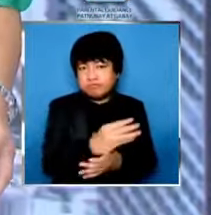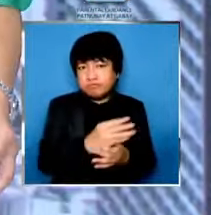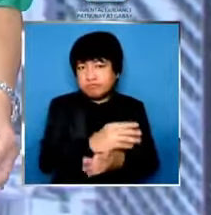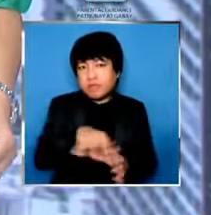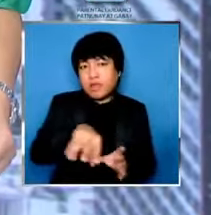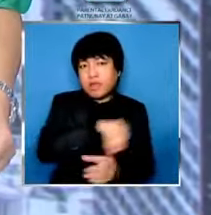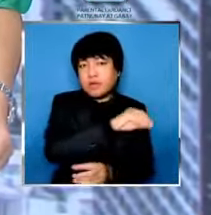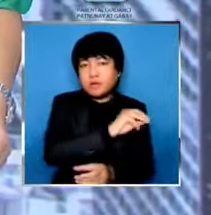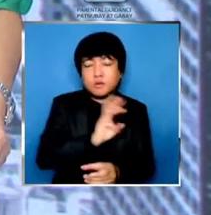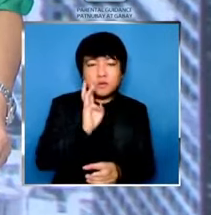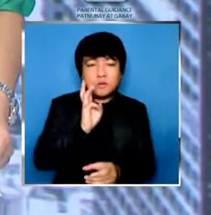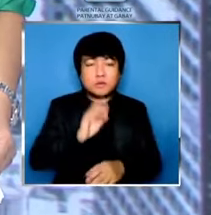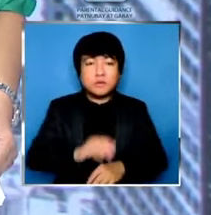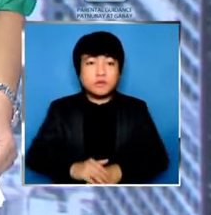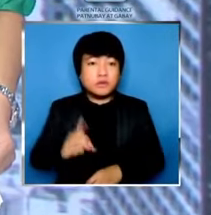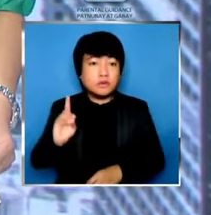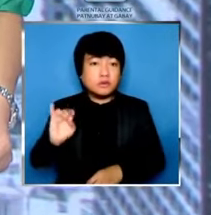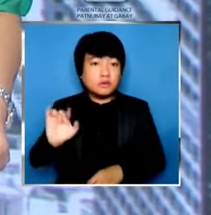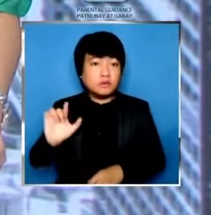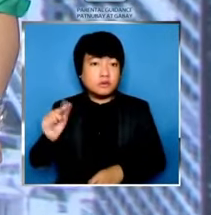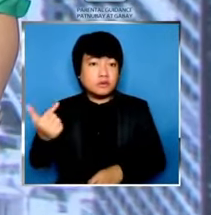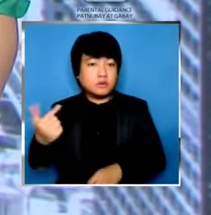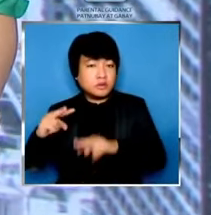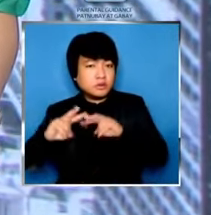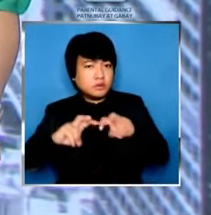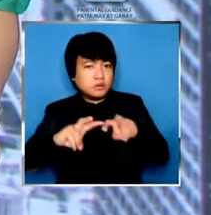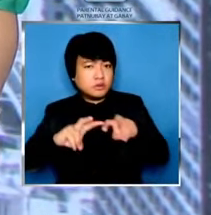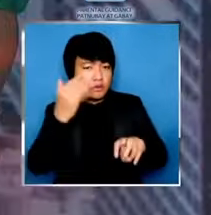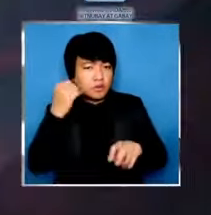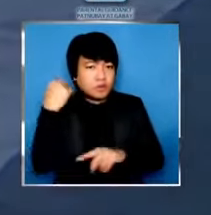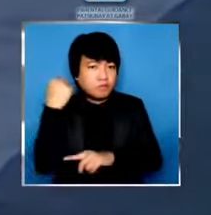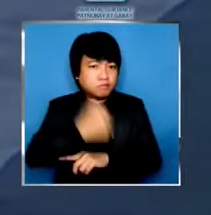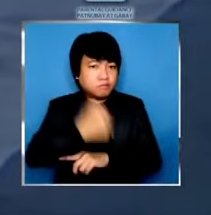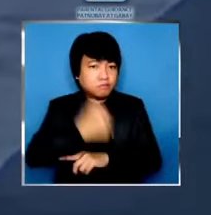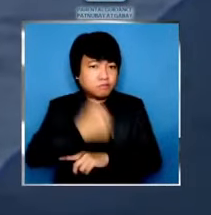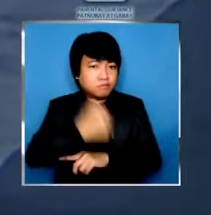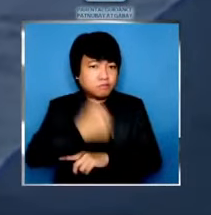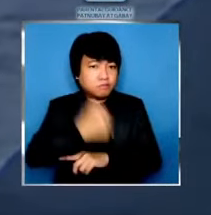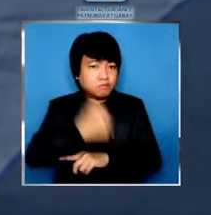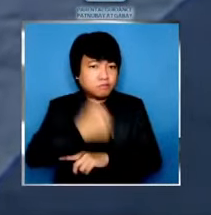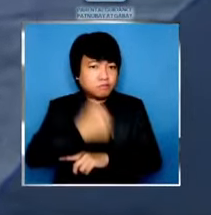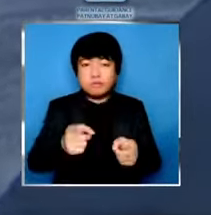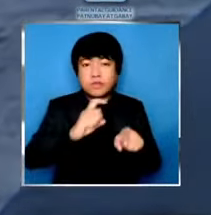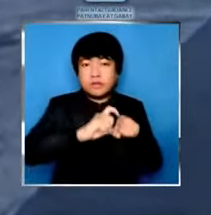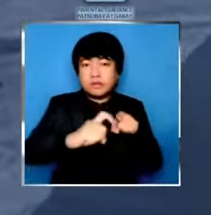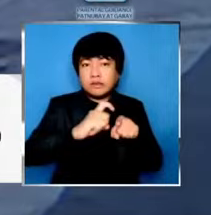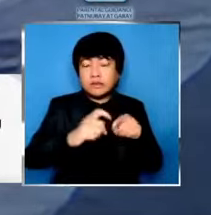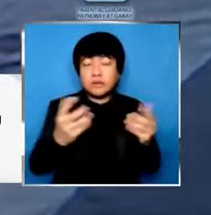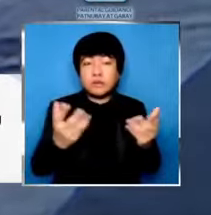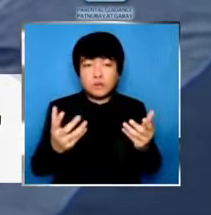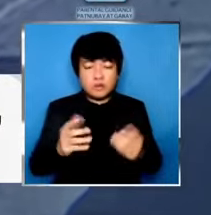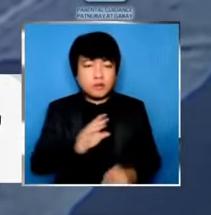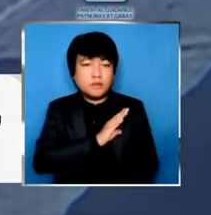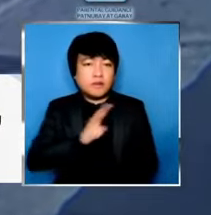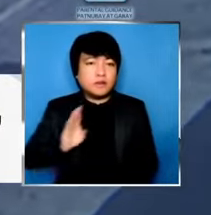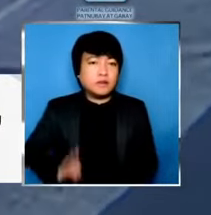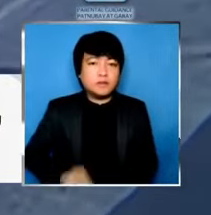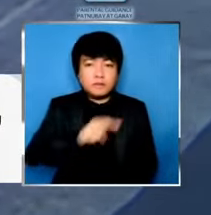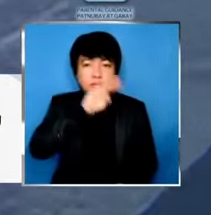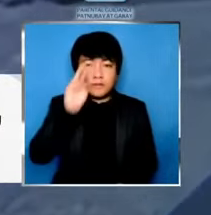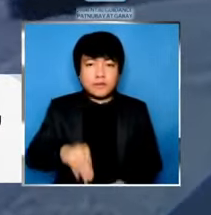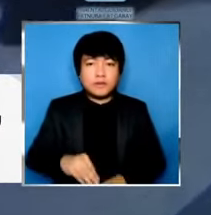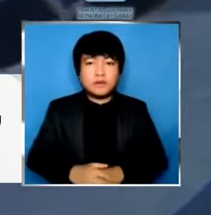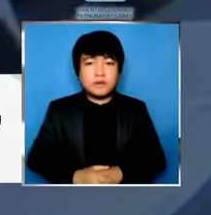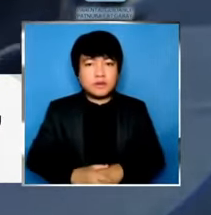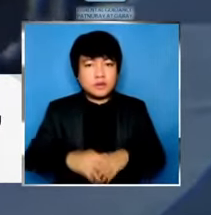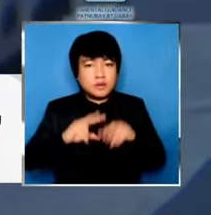DILG, pinaimbisigahan ang pagbagsak ng mga poste sa Binondo, Maynila. Inatasan ni Interior Secretary Benhar Abalos ang Bureau of Fire Protection o BFP at Manila